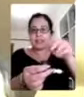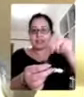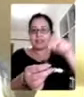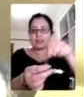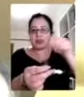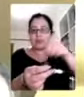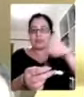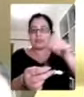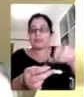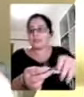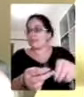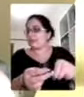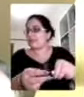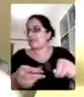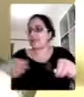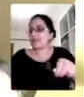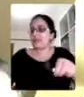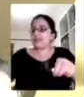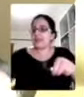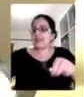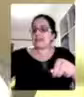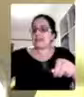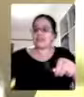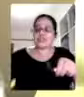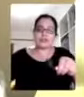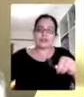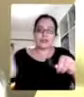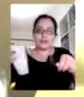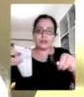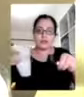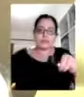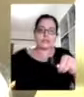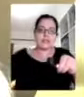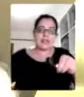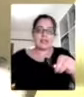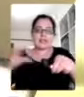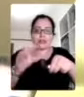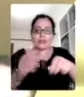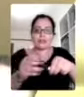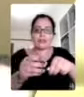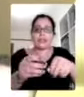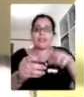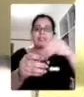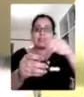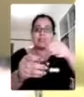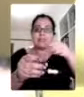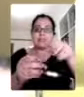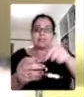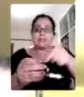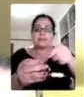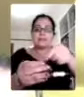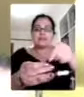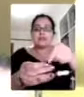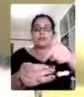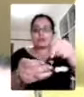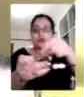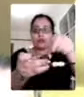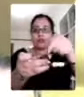hafif bir karıştırdım çok fazla baskı yapmadan. Kağıdı da dışarı kül dökülmesin diye ağzına koydum.